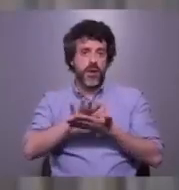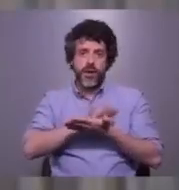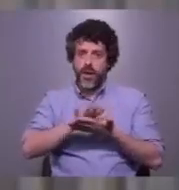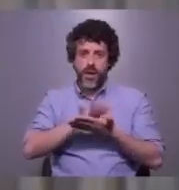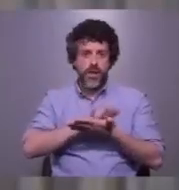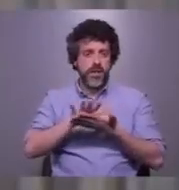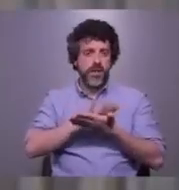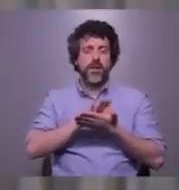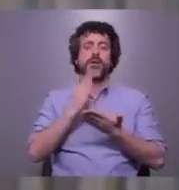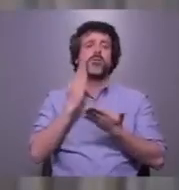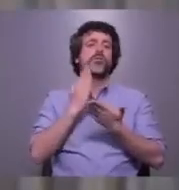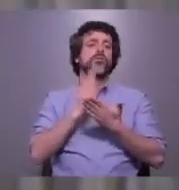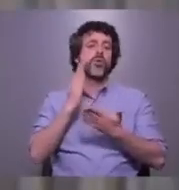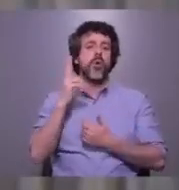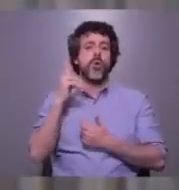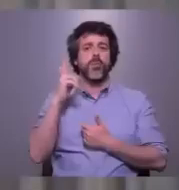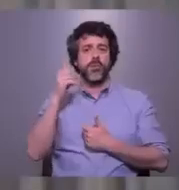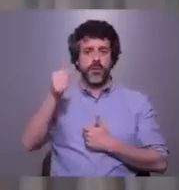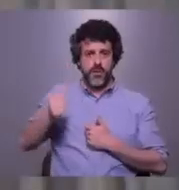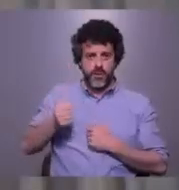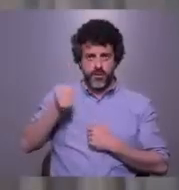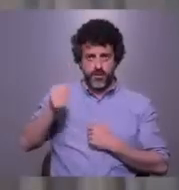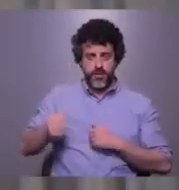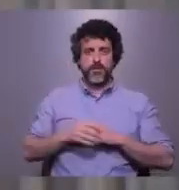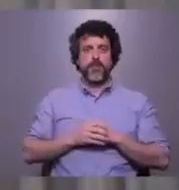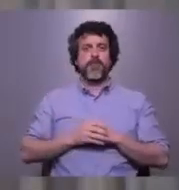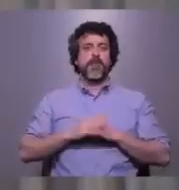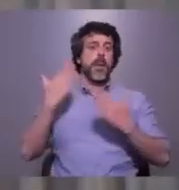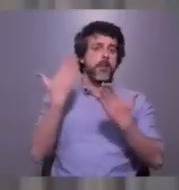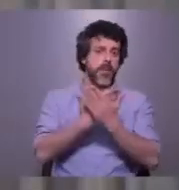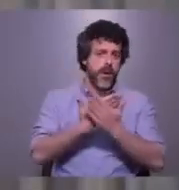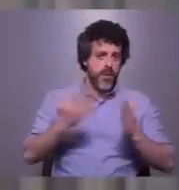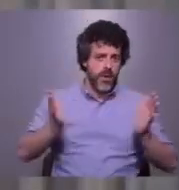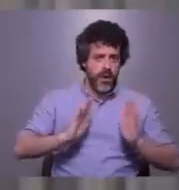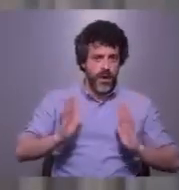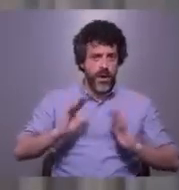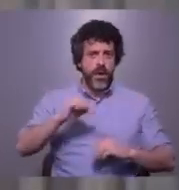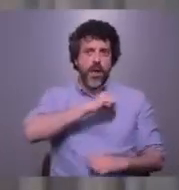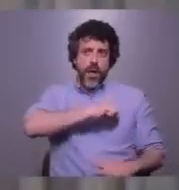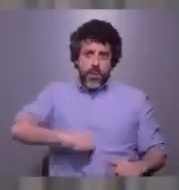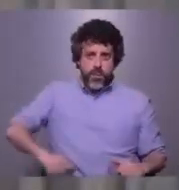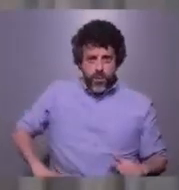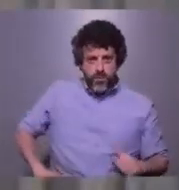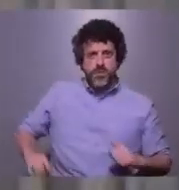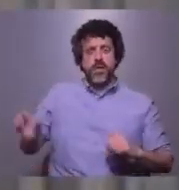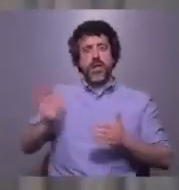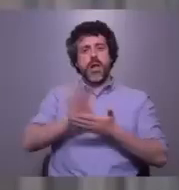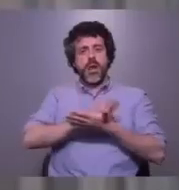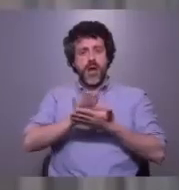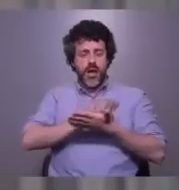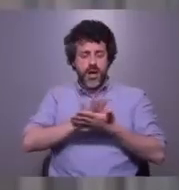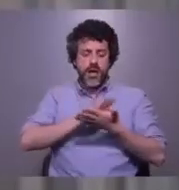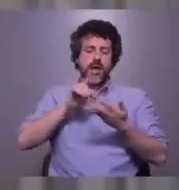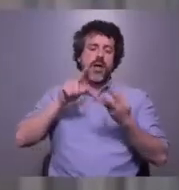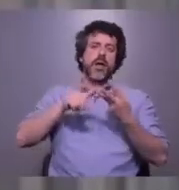un bastone, né pane, né sacca, né denaro nella